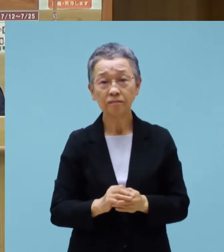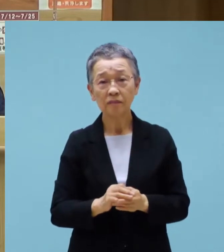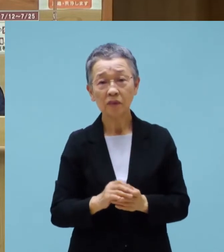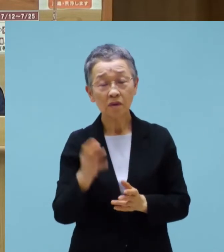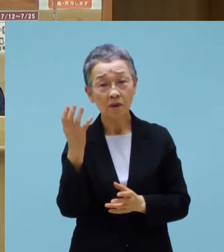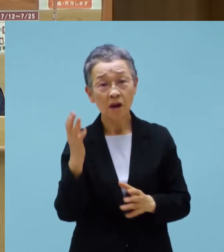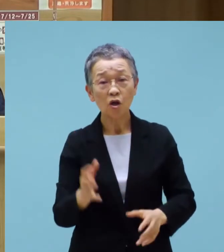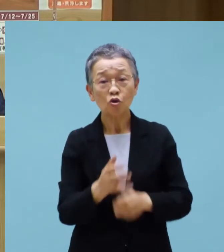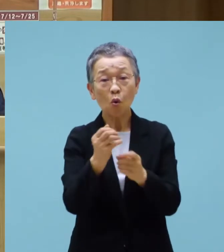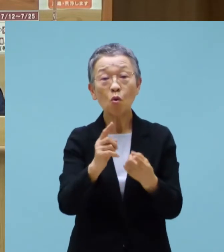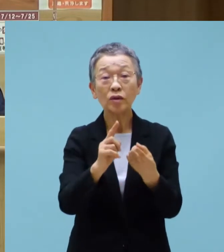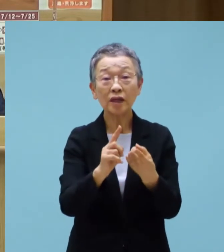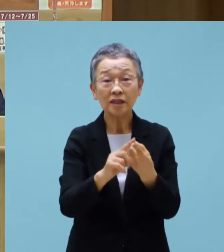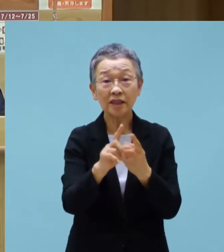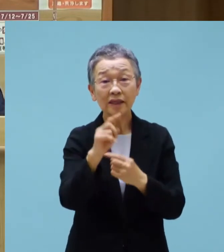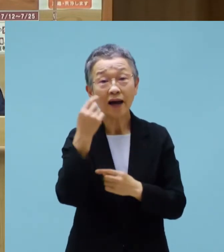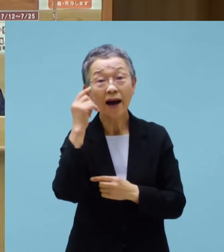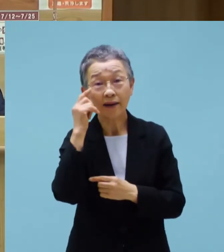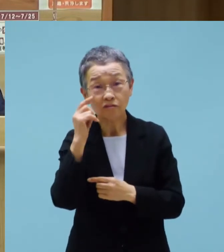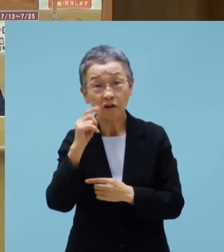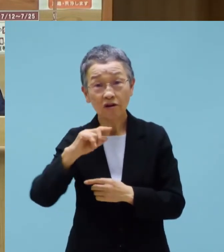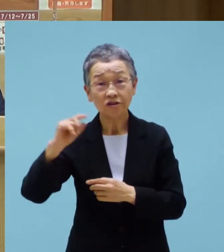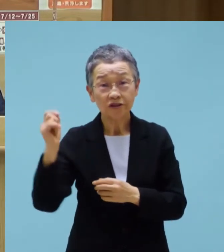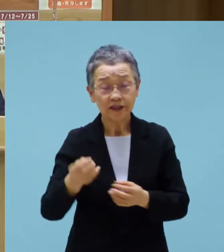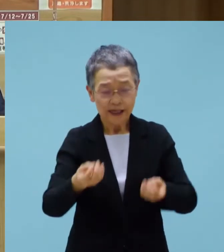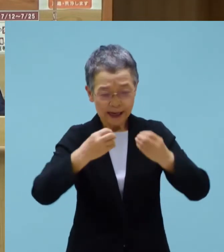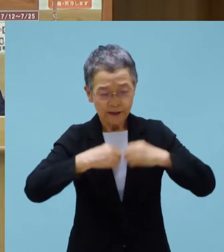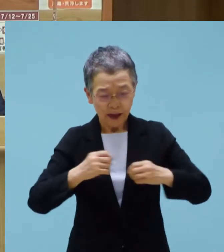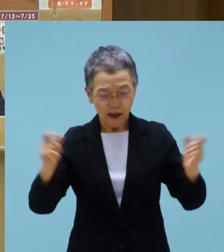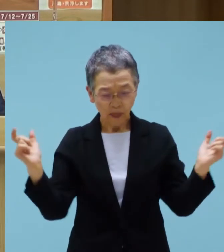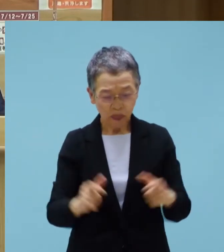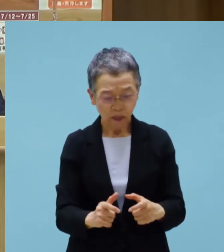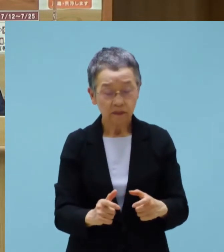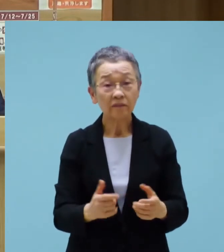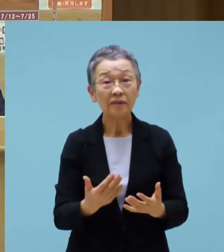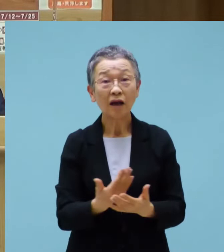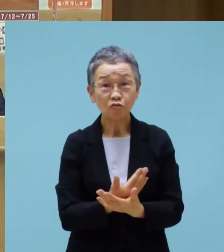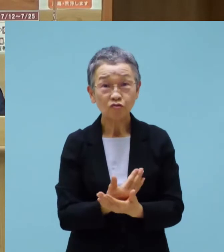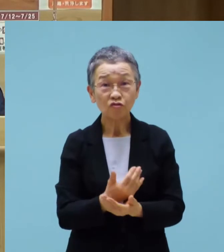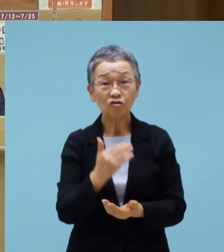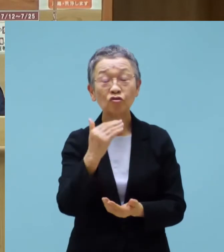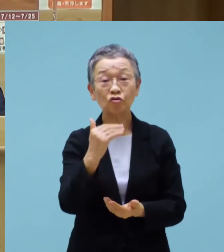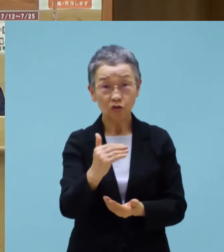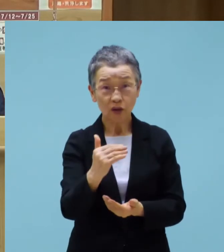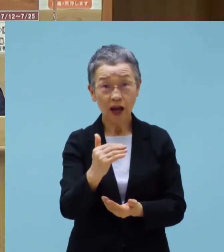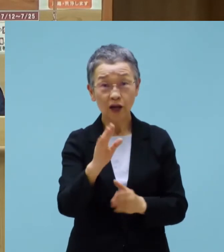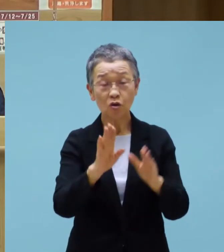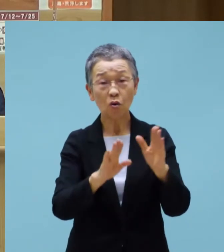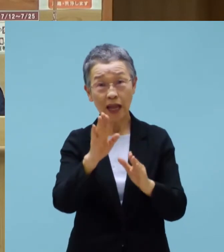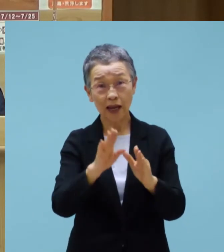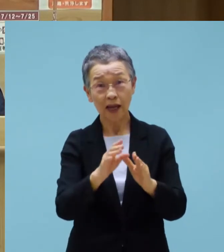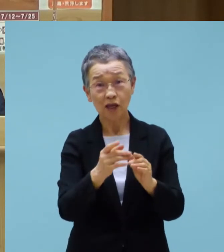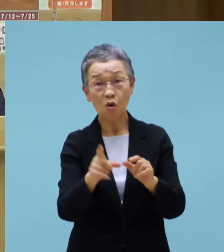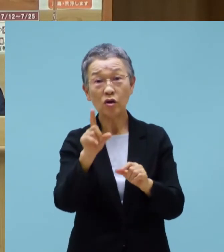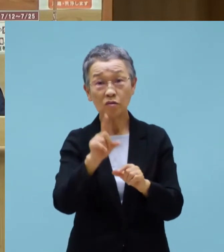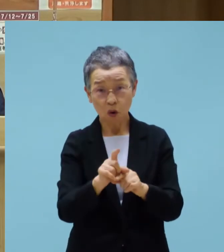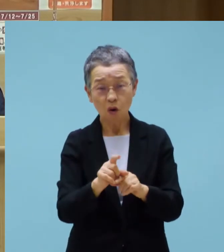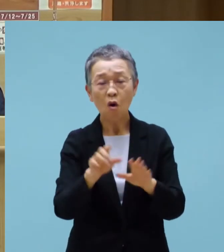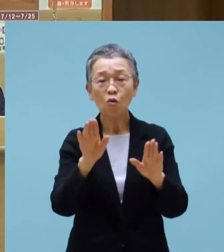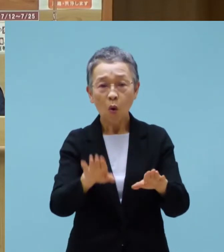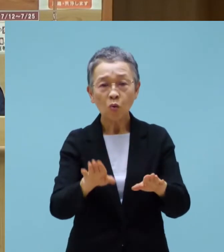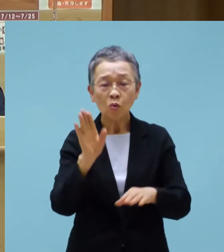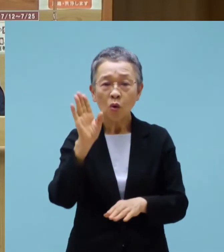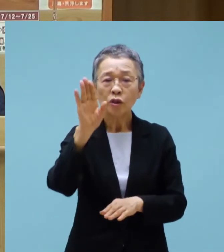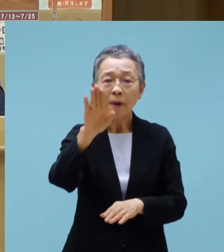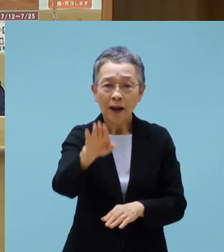えると、急速に感染が減少していくという要素よりはですね、今後しばらく増加してい